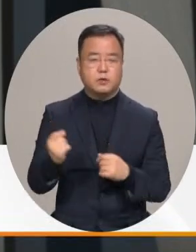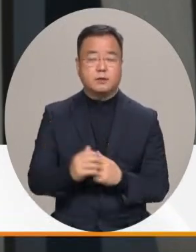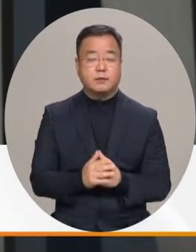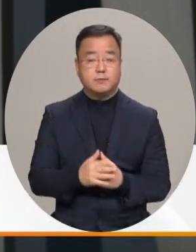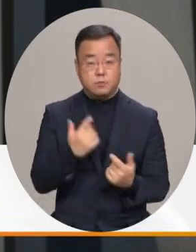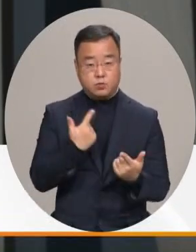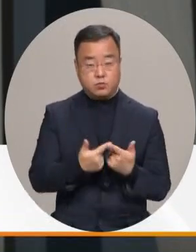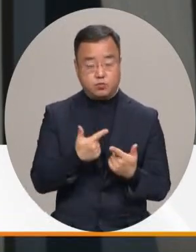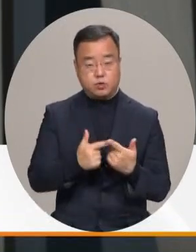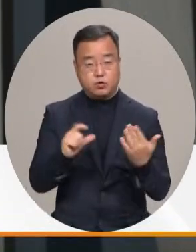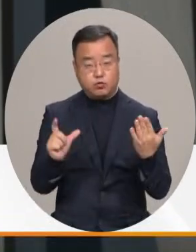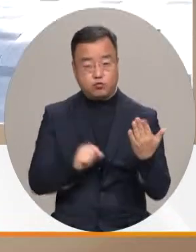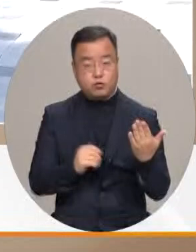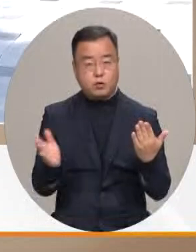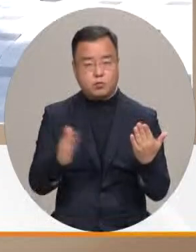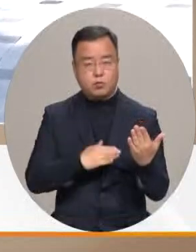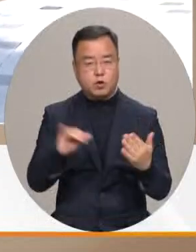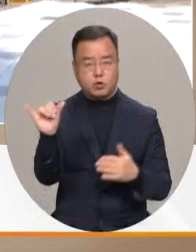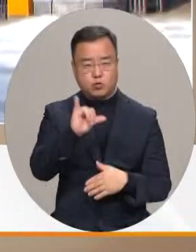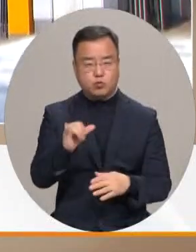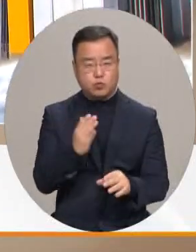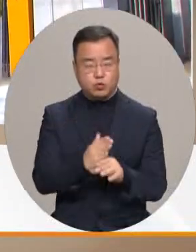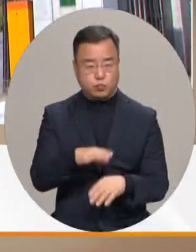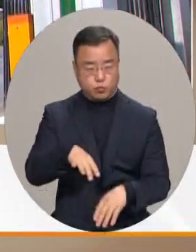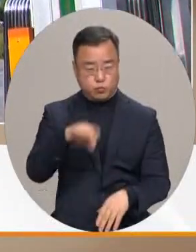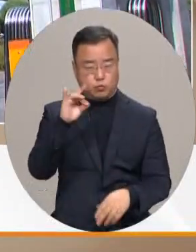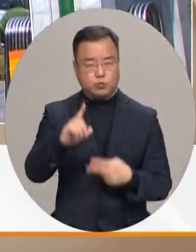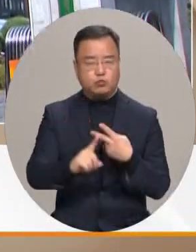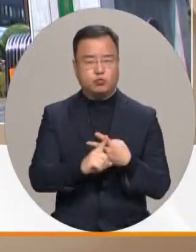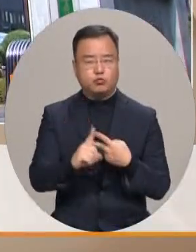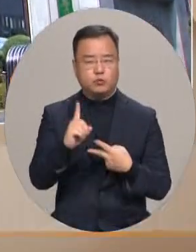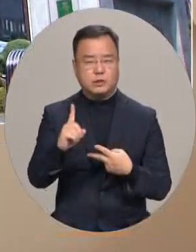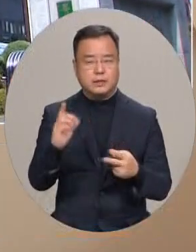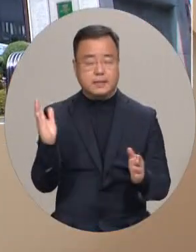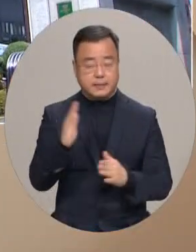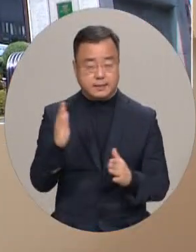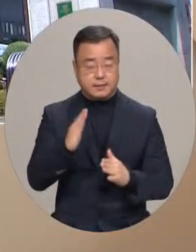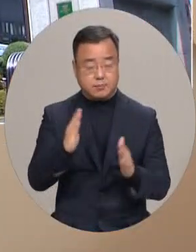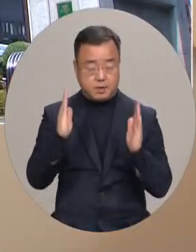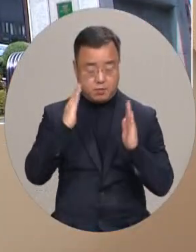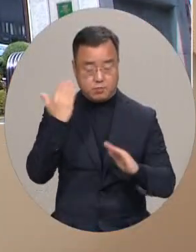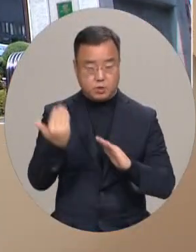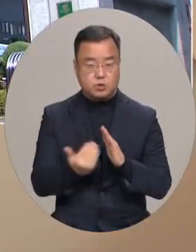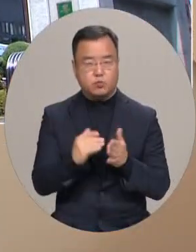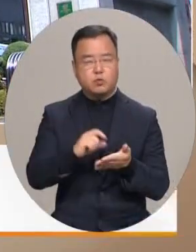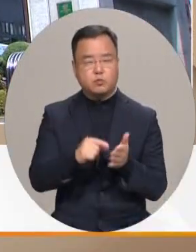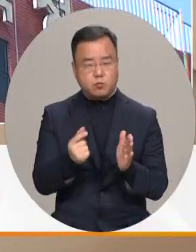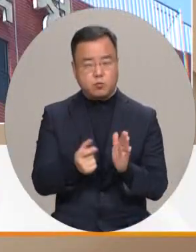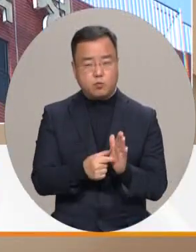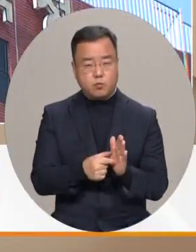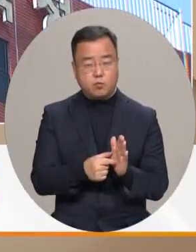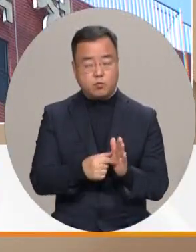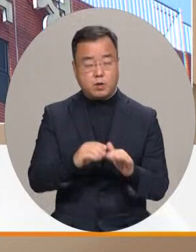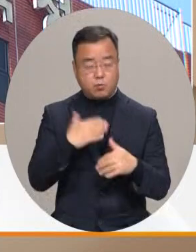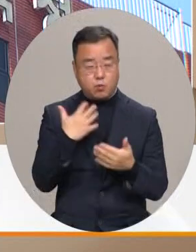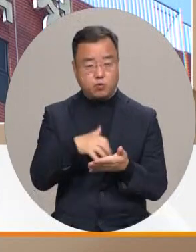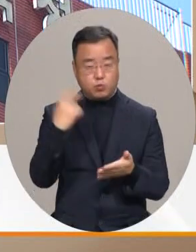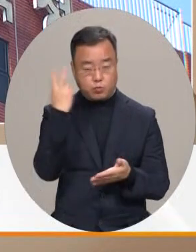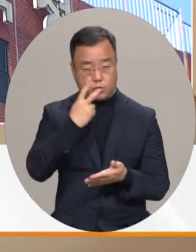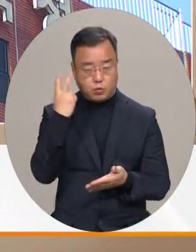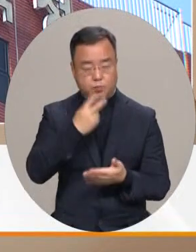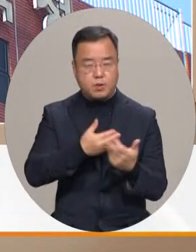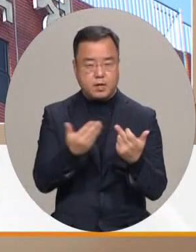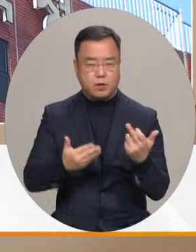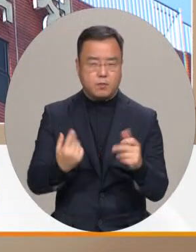부산은 9월부터 전국 최초로 중일 학생들의 학업 성취도 평가를 전수 조사 방식으로 진행했고요 강원도도